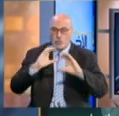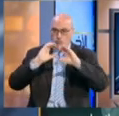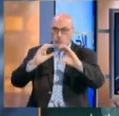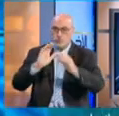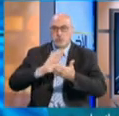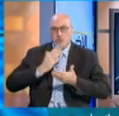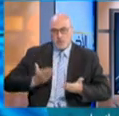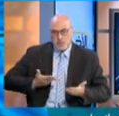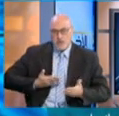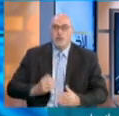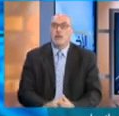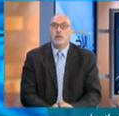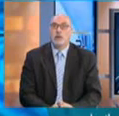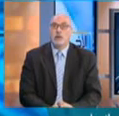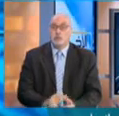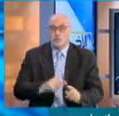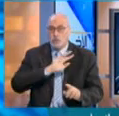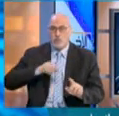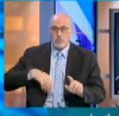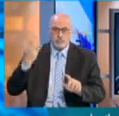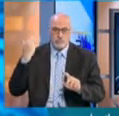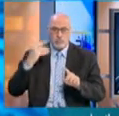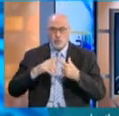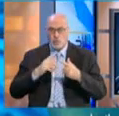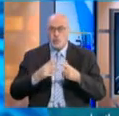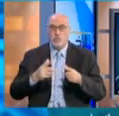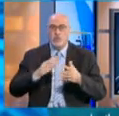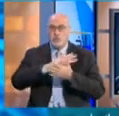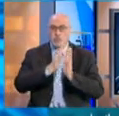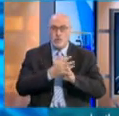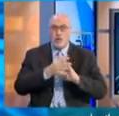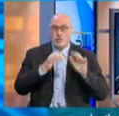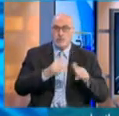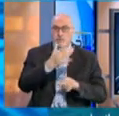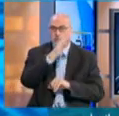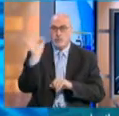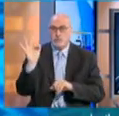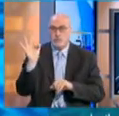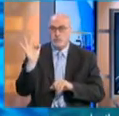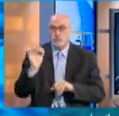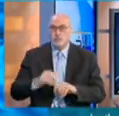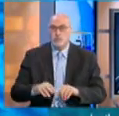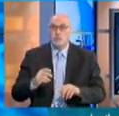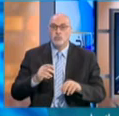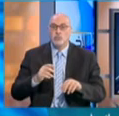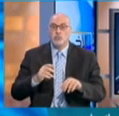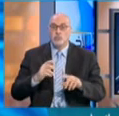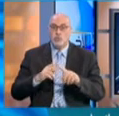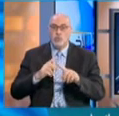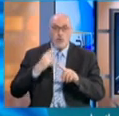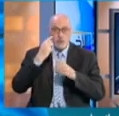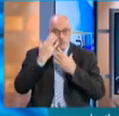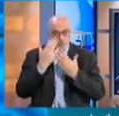والمودة والتطورات التي أحرزتها ولو نسبيا الشراكة الجزائرية الفرنسية بفضل التفاني